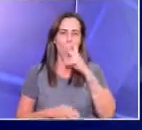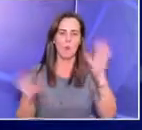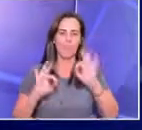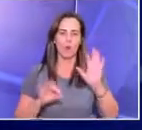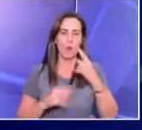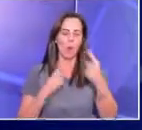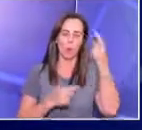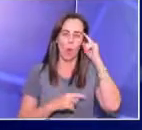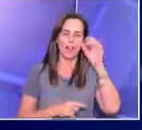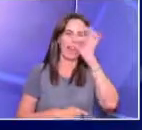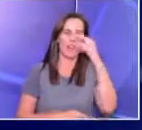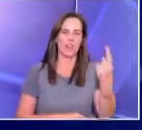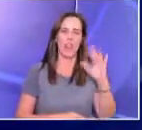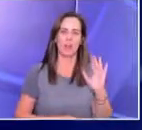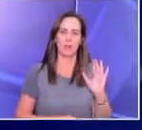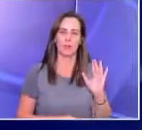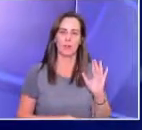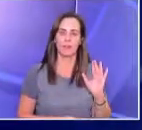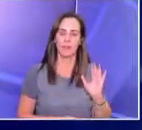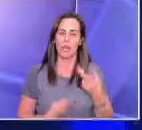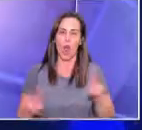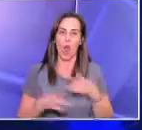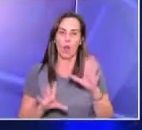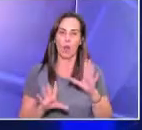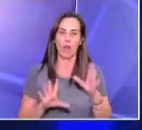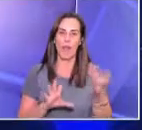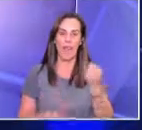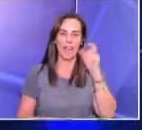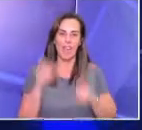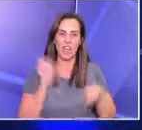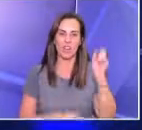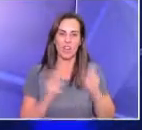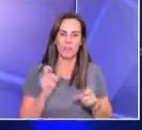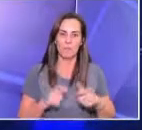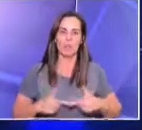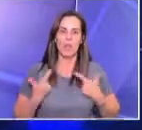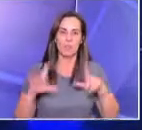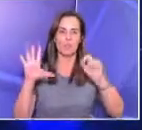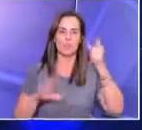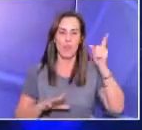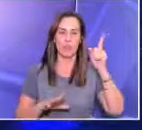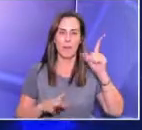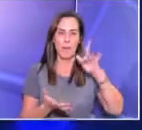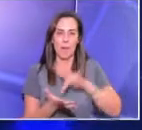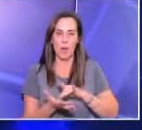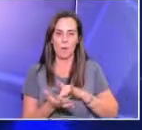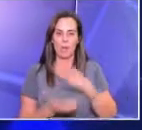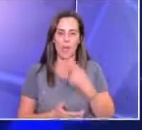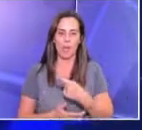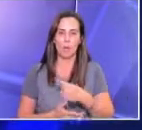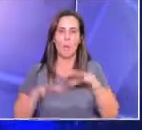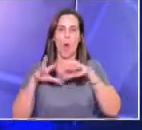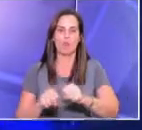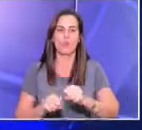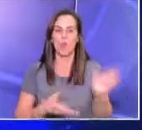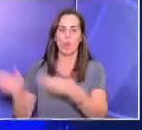אחד, כל אחד דואג רק לתחת שלו. אתה לא יכול לקחת אנשים שחיים 70 שנה במקום ולקרוא להם